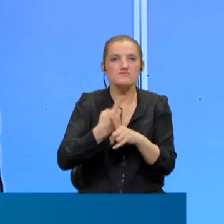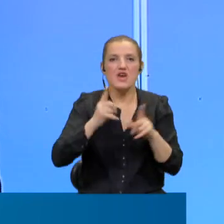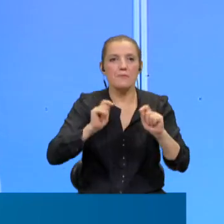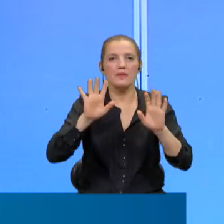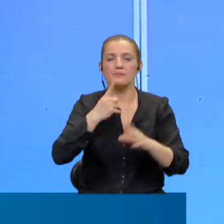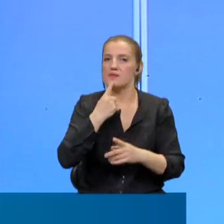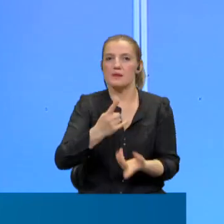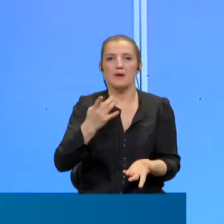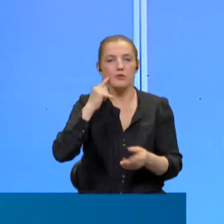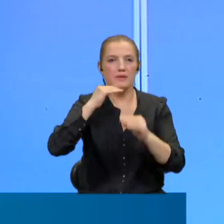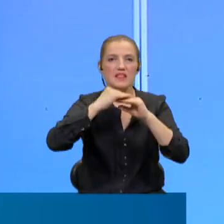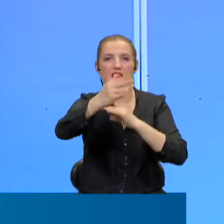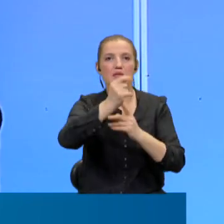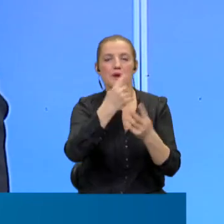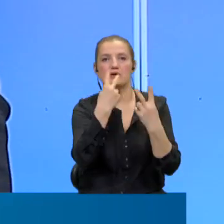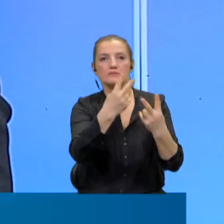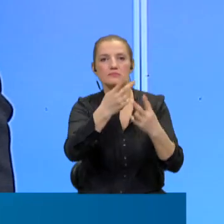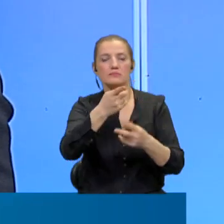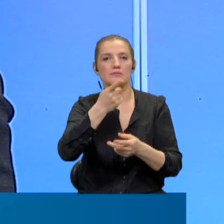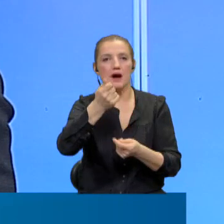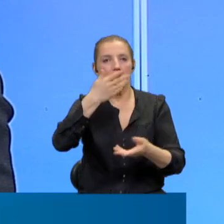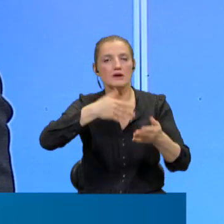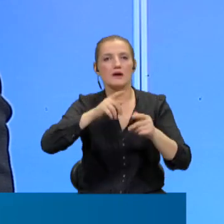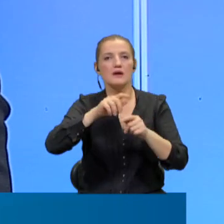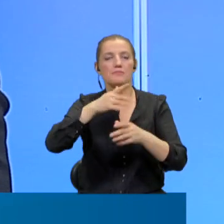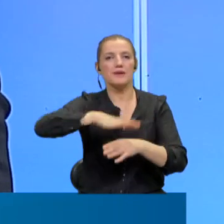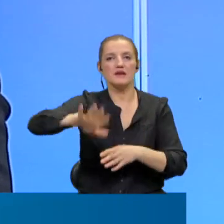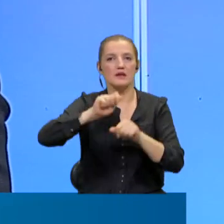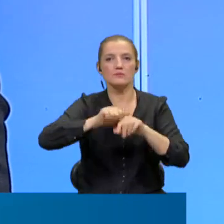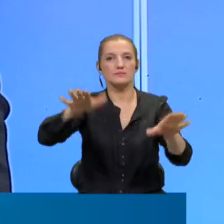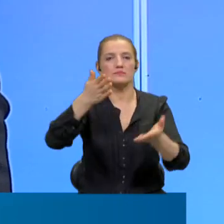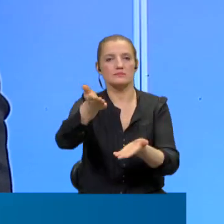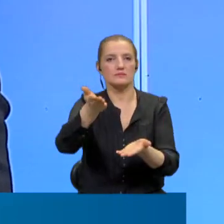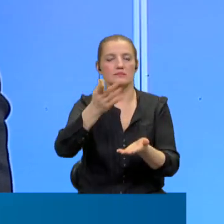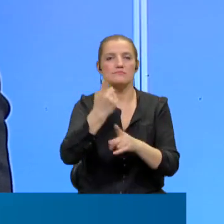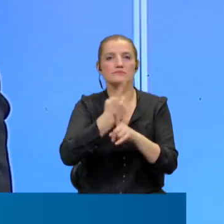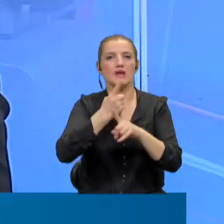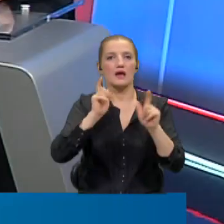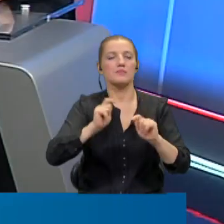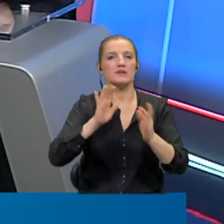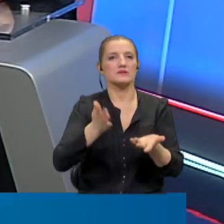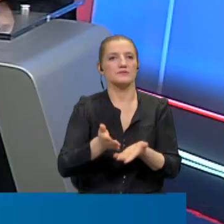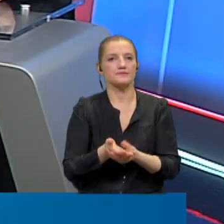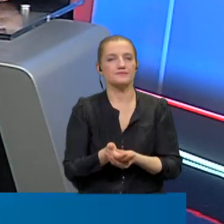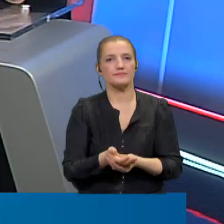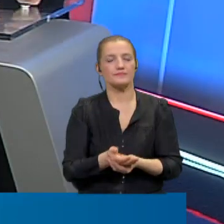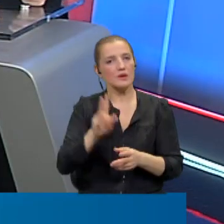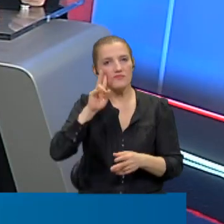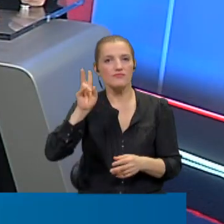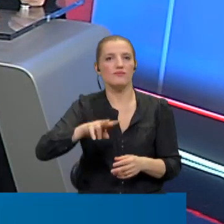şey yapmadık bu milletin parasını piyasaya sürüyorsun ya Nasıl Hiçbir şey yapmadık yaşayım demek istiyor